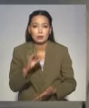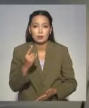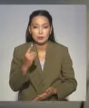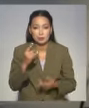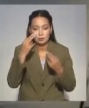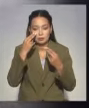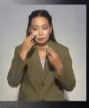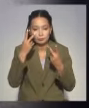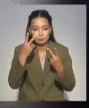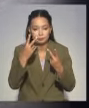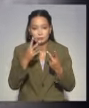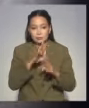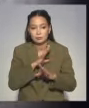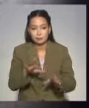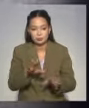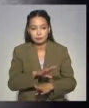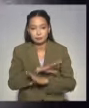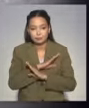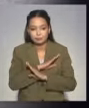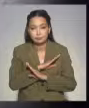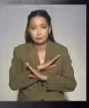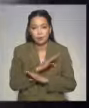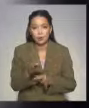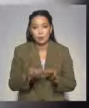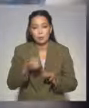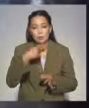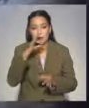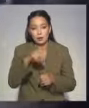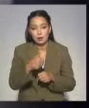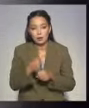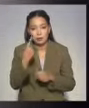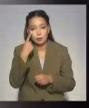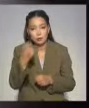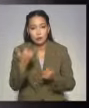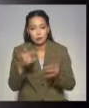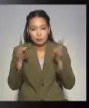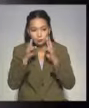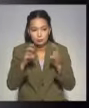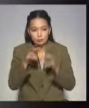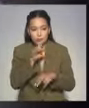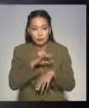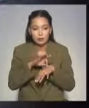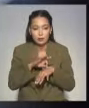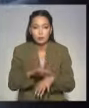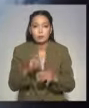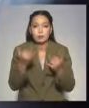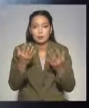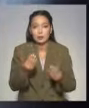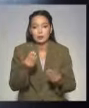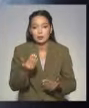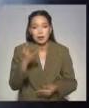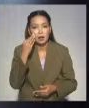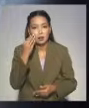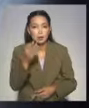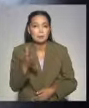есін жимастан қайтыс болды. Облыстық полиция департаментінің ақпаратынша қазір тергеп тексеру жүріп жатыр. Айта кетейік, биыл Алматыда